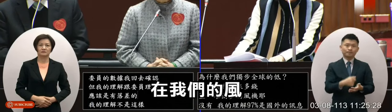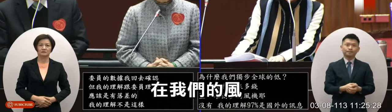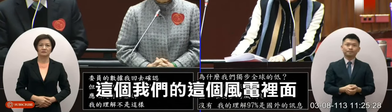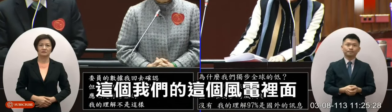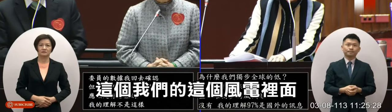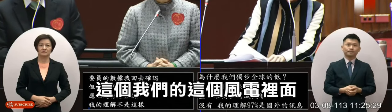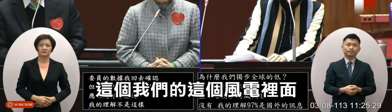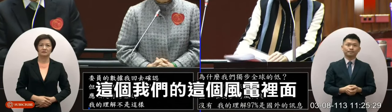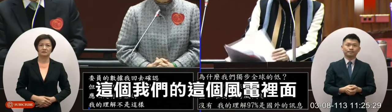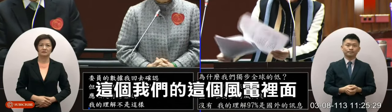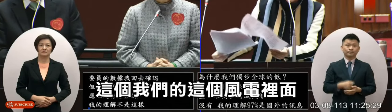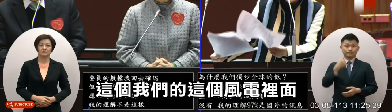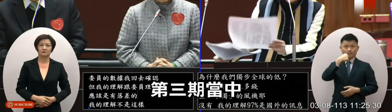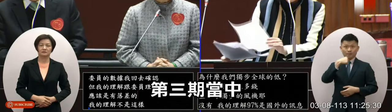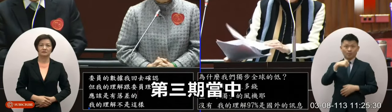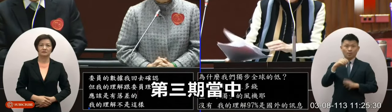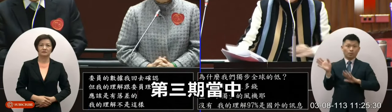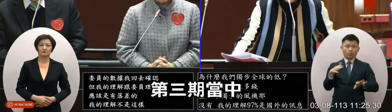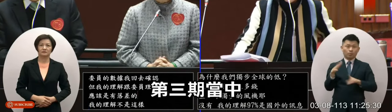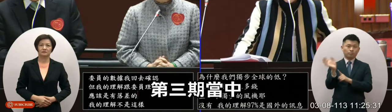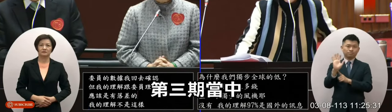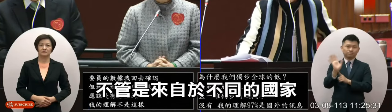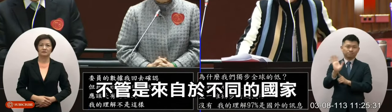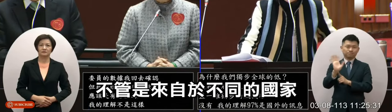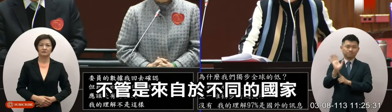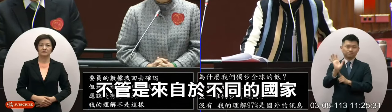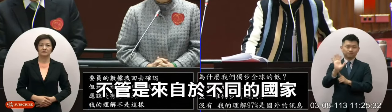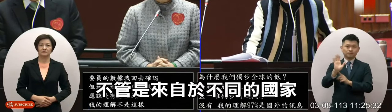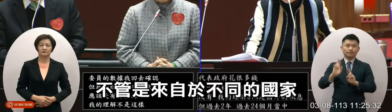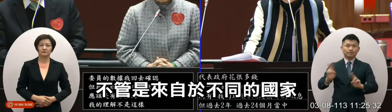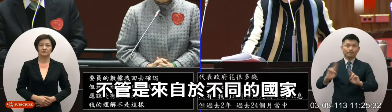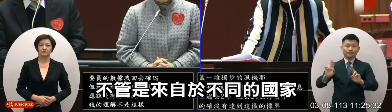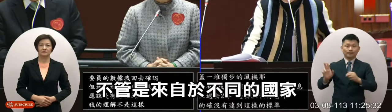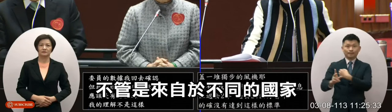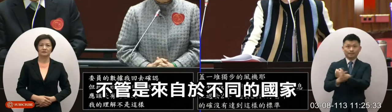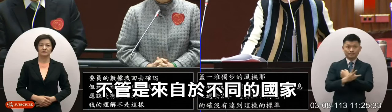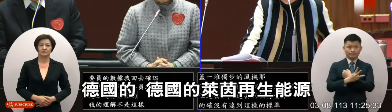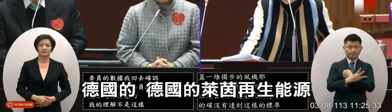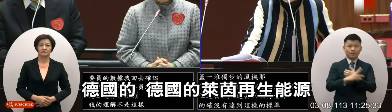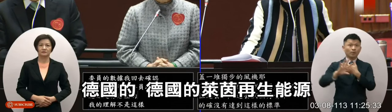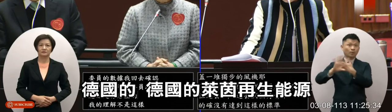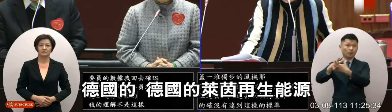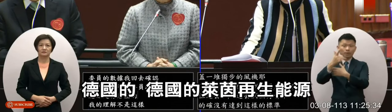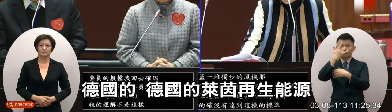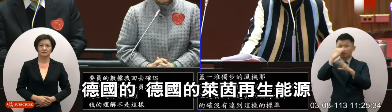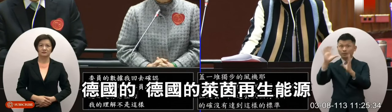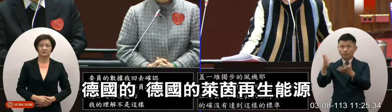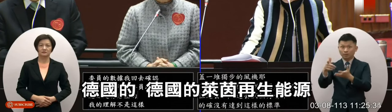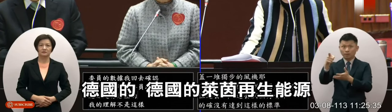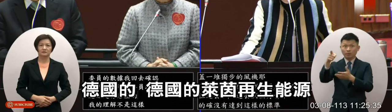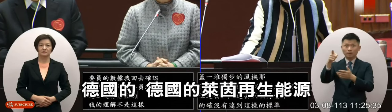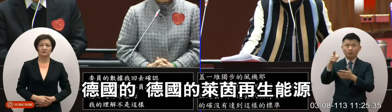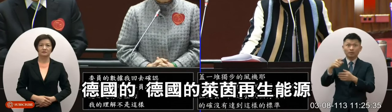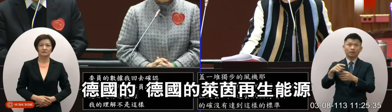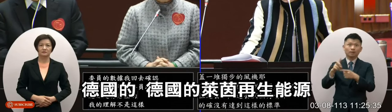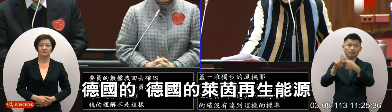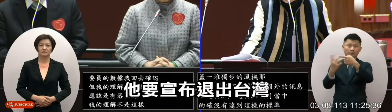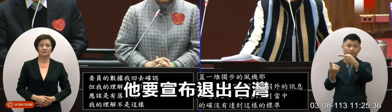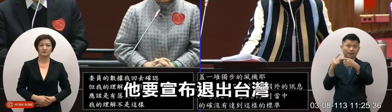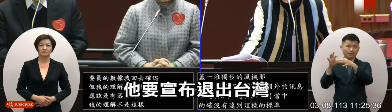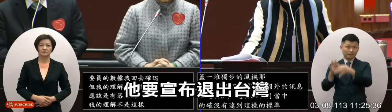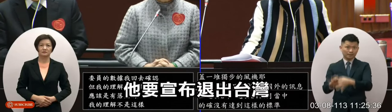们的风这个我们的这个风电里面第三期当中，不管是来自于不同的国家，德国的莱茵再生能